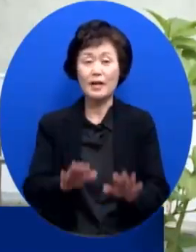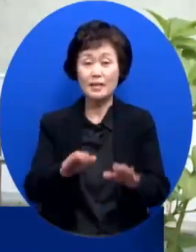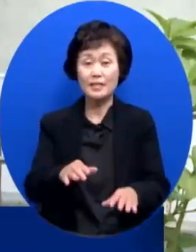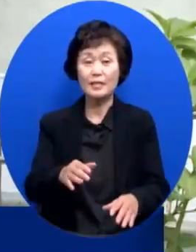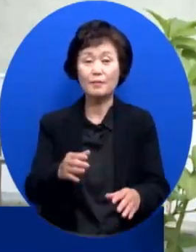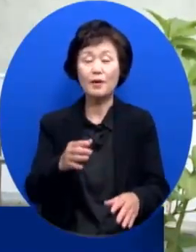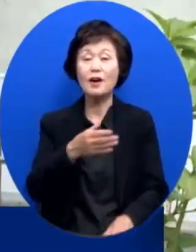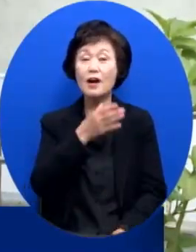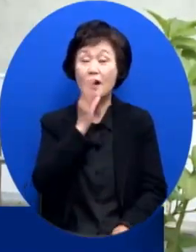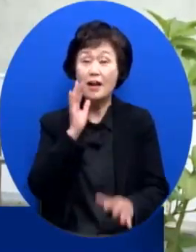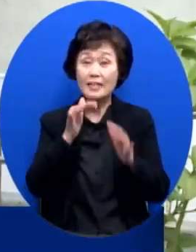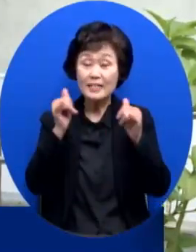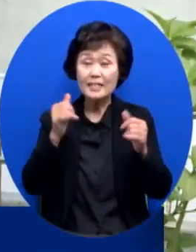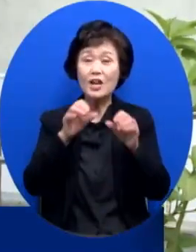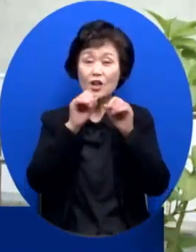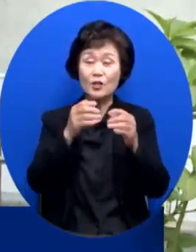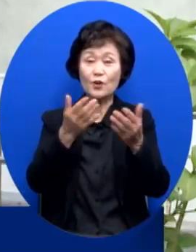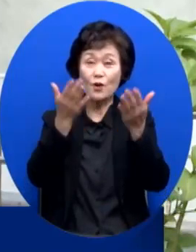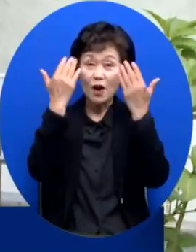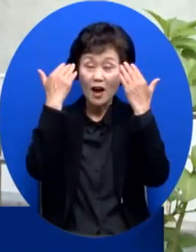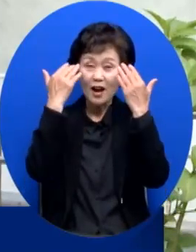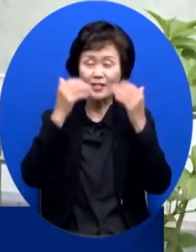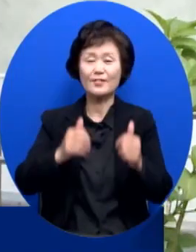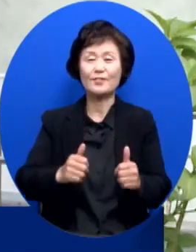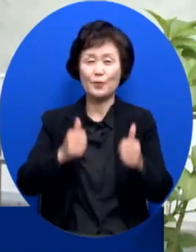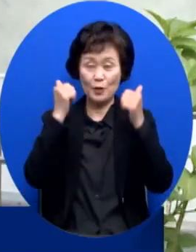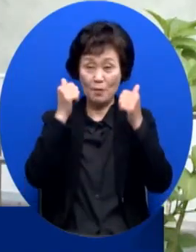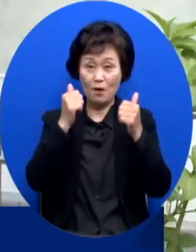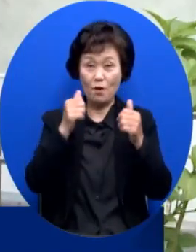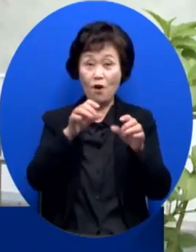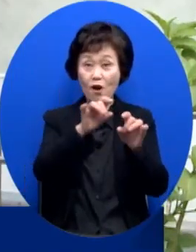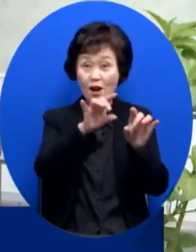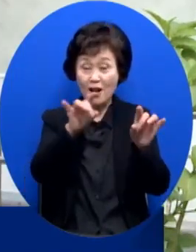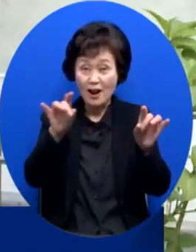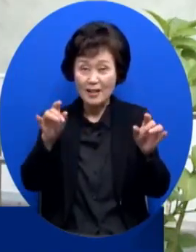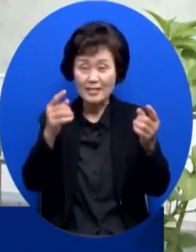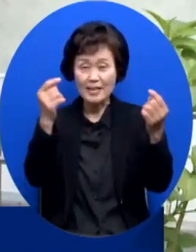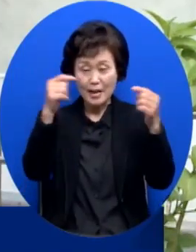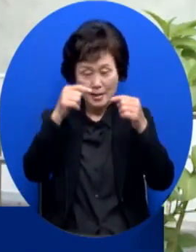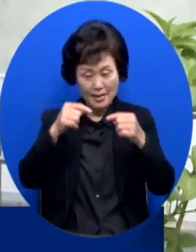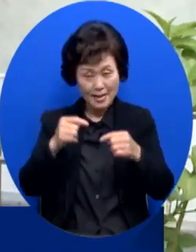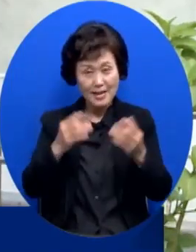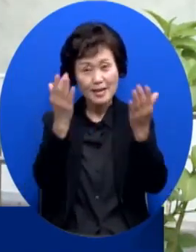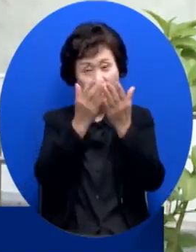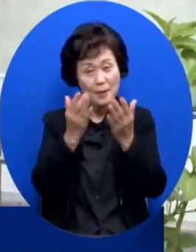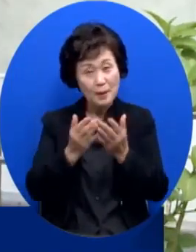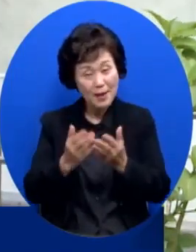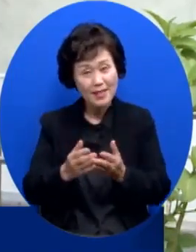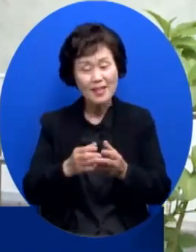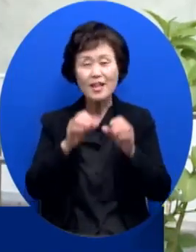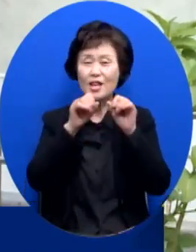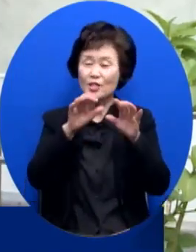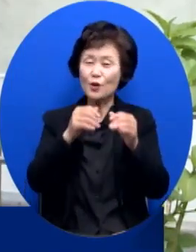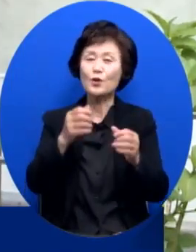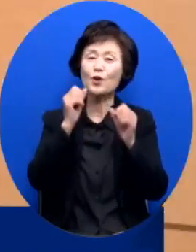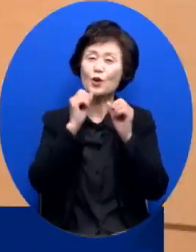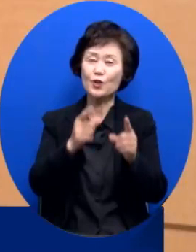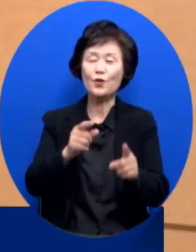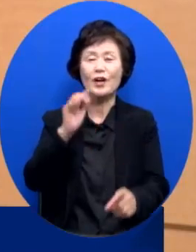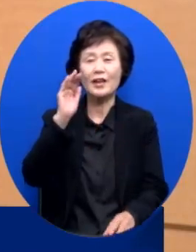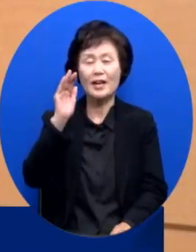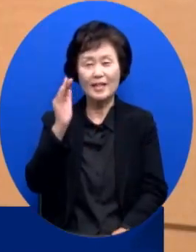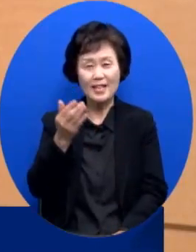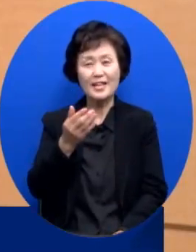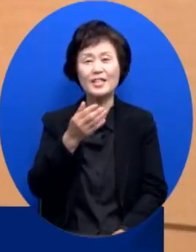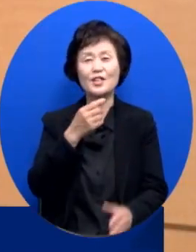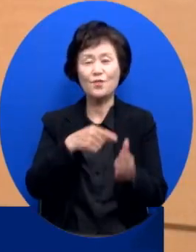수료하고 각자에게 맞는 선교의 기회가 되었으면 참 좋겠습니다. 기대하고 있습니다.